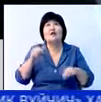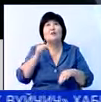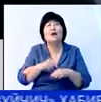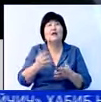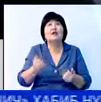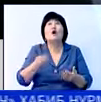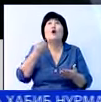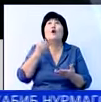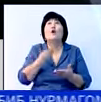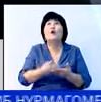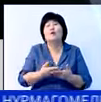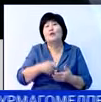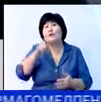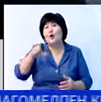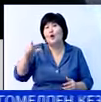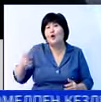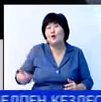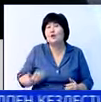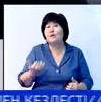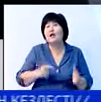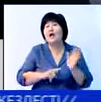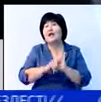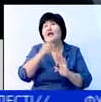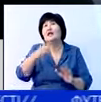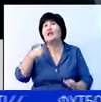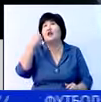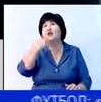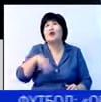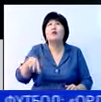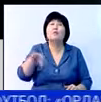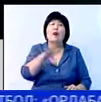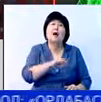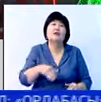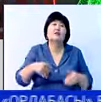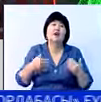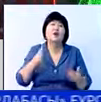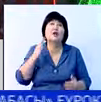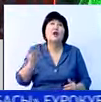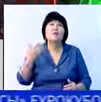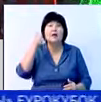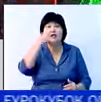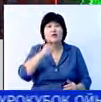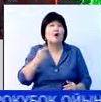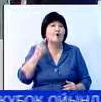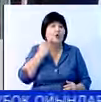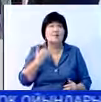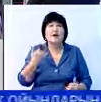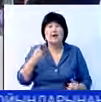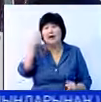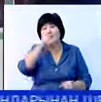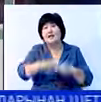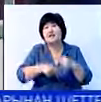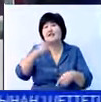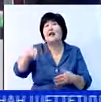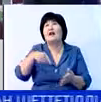алдым. Құрметті тұрғындар, мына келген 2020 жылы барлықтарыңызға құтты болсын. Былтырғы жылға өкпеміз жоқ, жылдан жылға